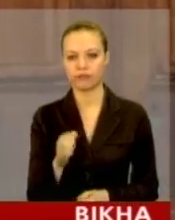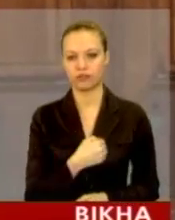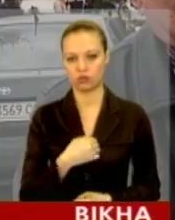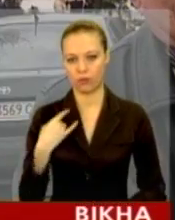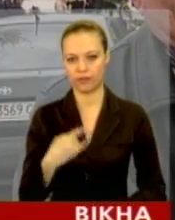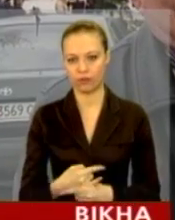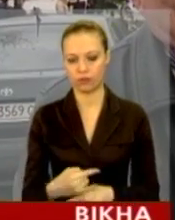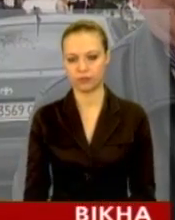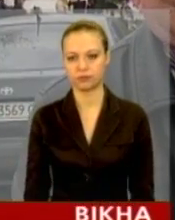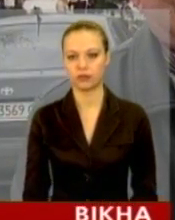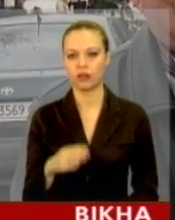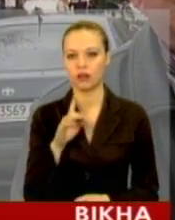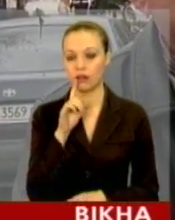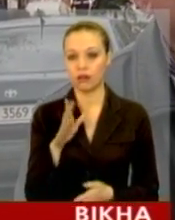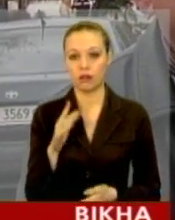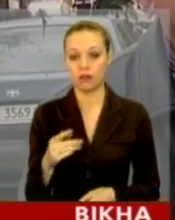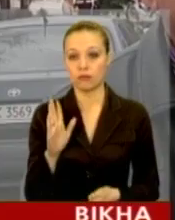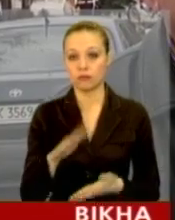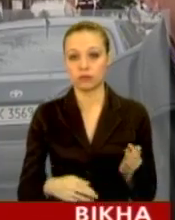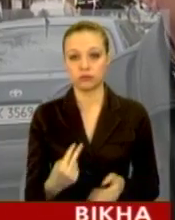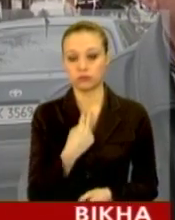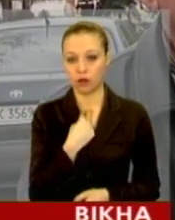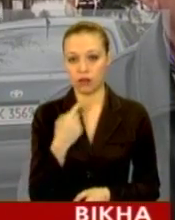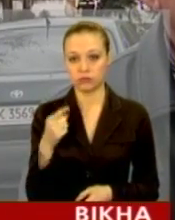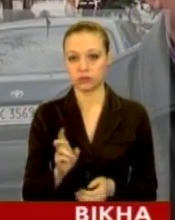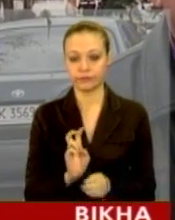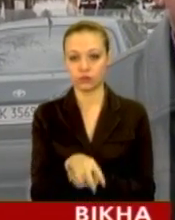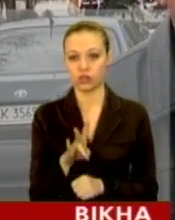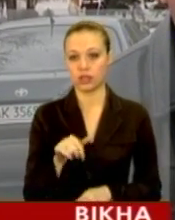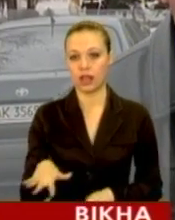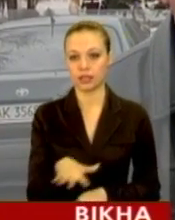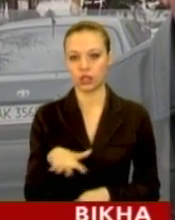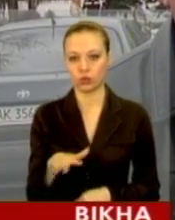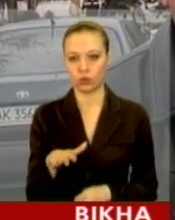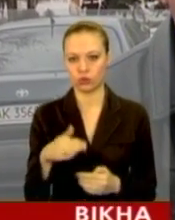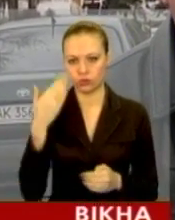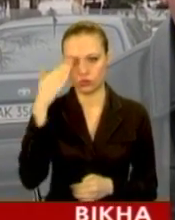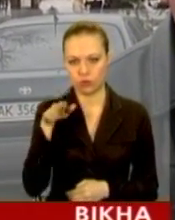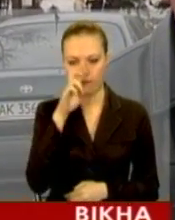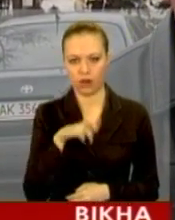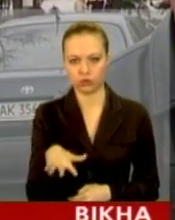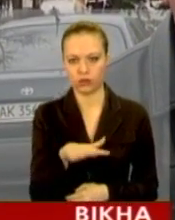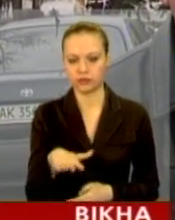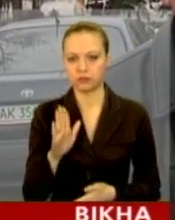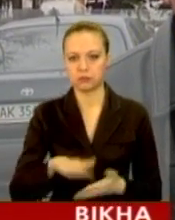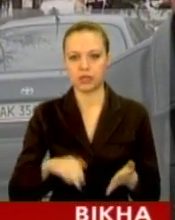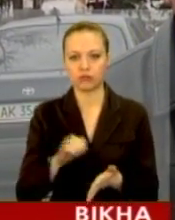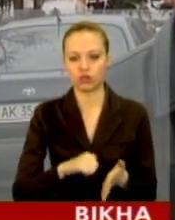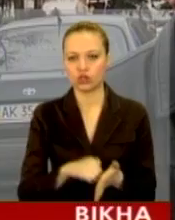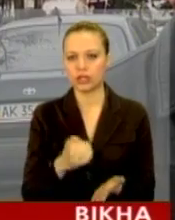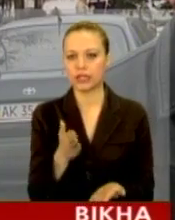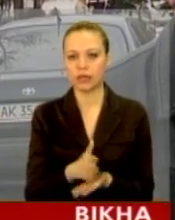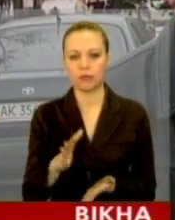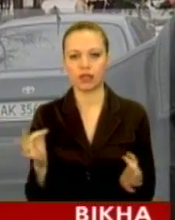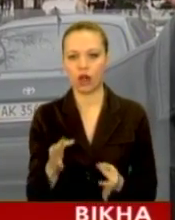формі. Безпардонно, по-хамськи вийшли на територію другого государства, без причини, не має